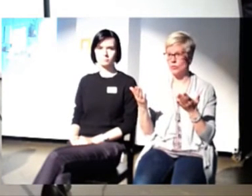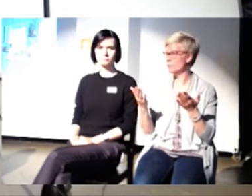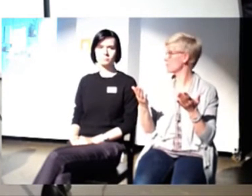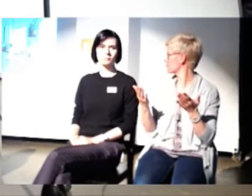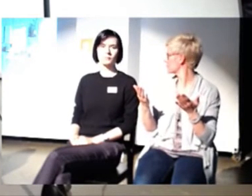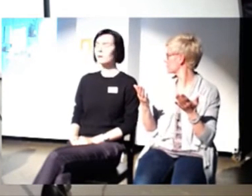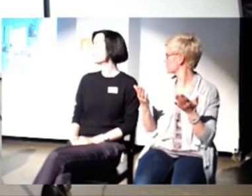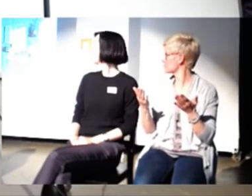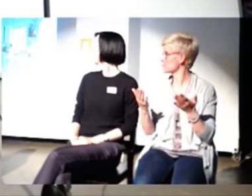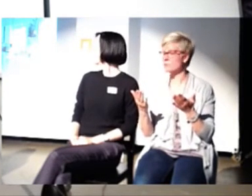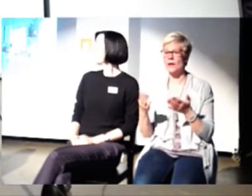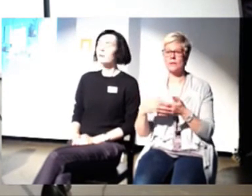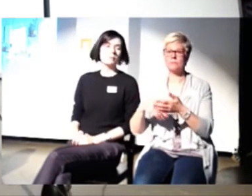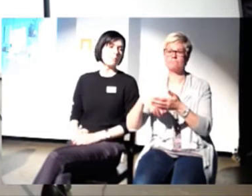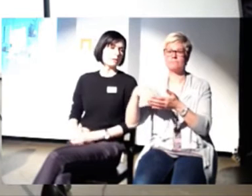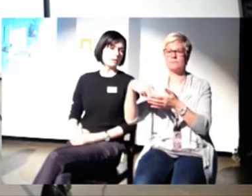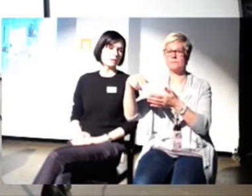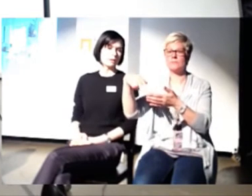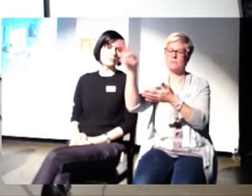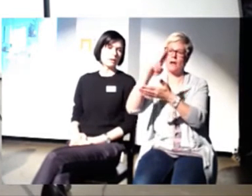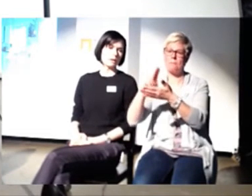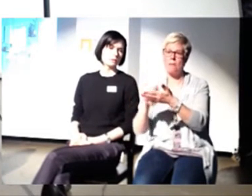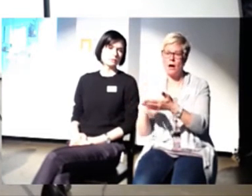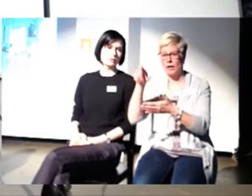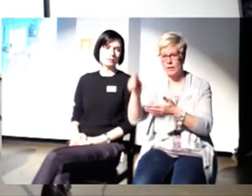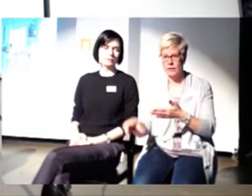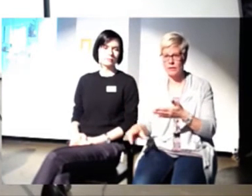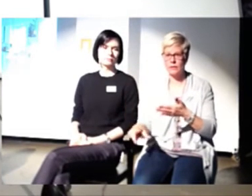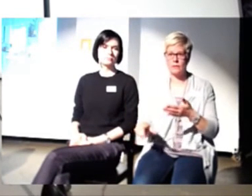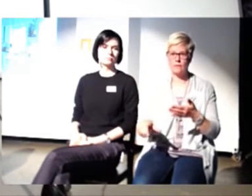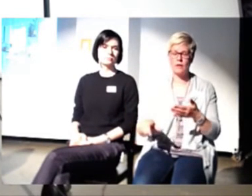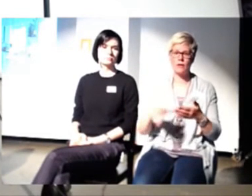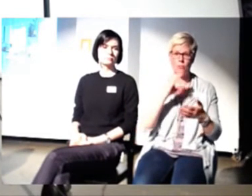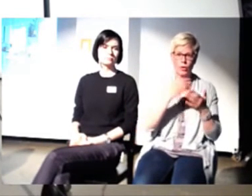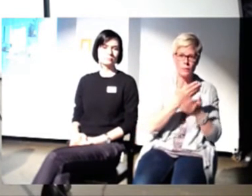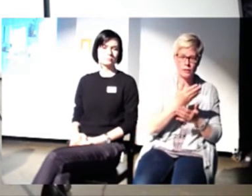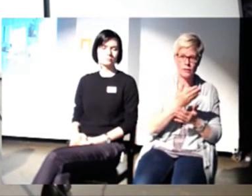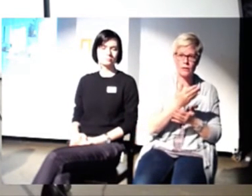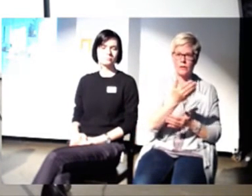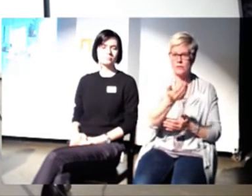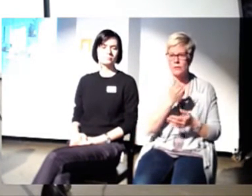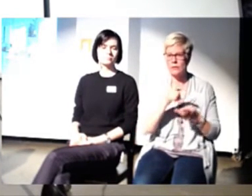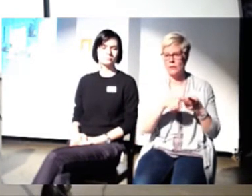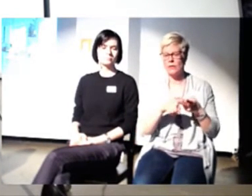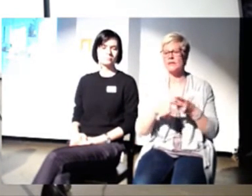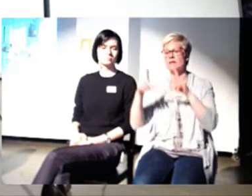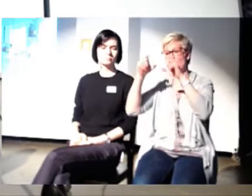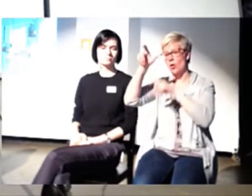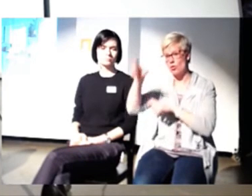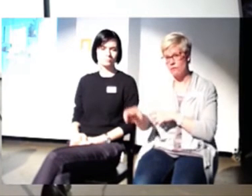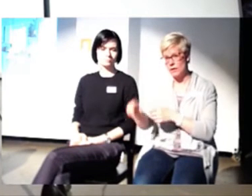joka on taidemaalari Pohjanmaalta, ja Axel Antas, joka on valokuvaaja